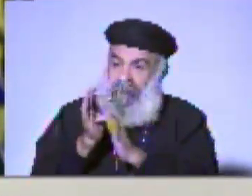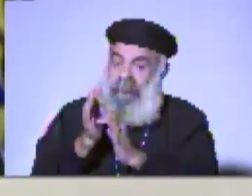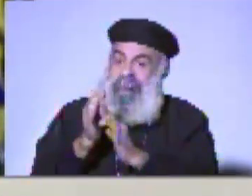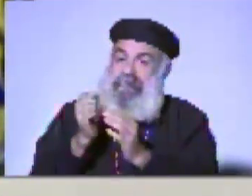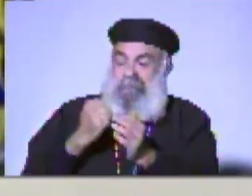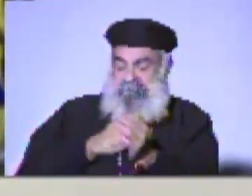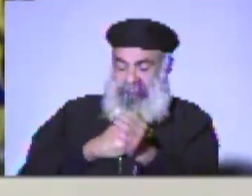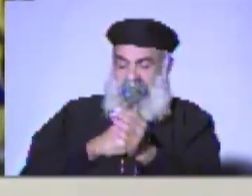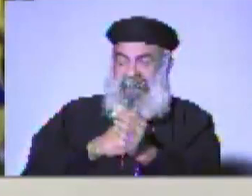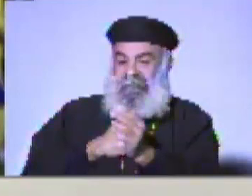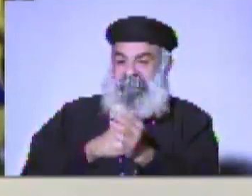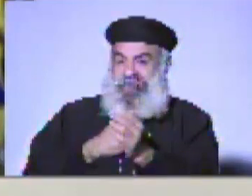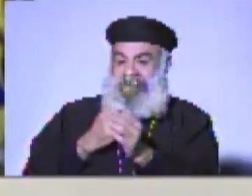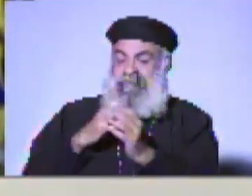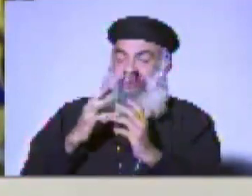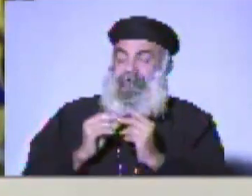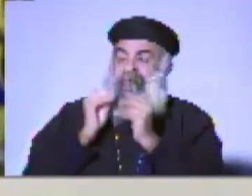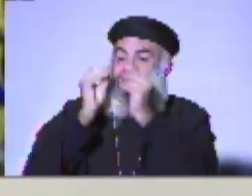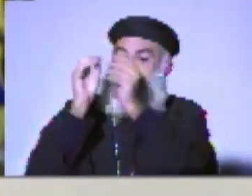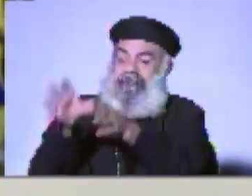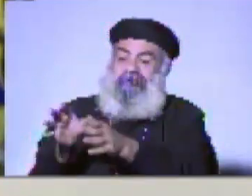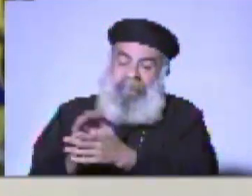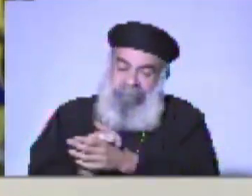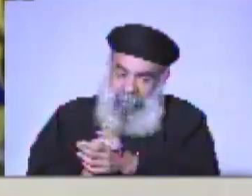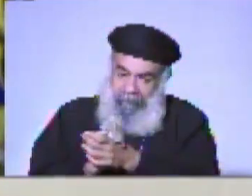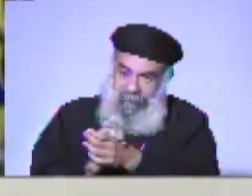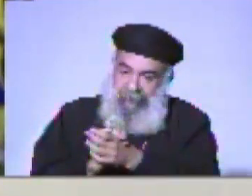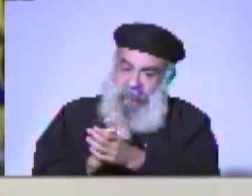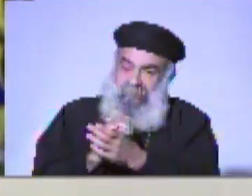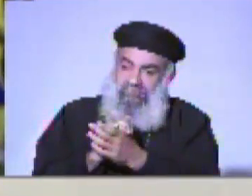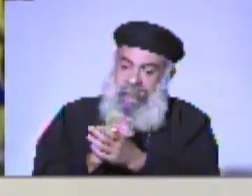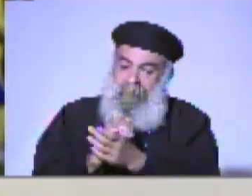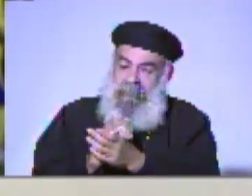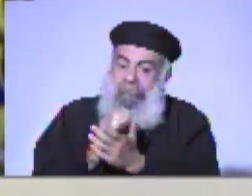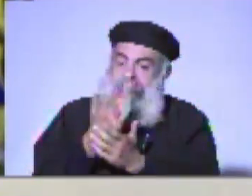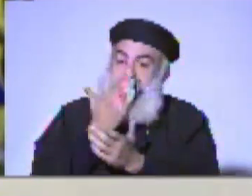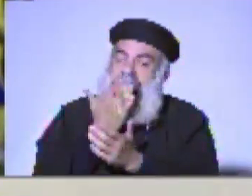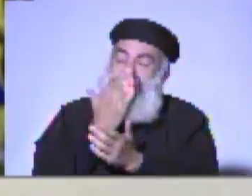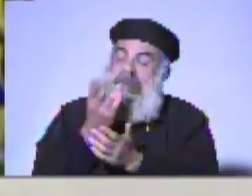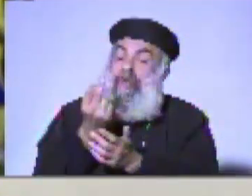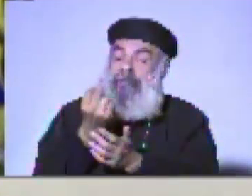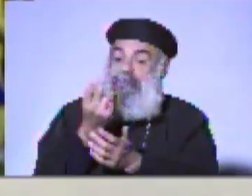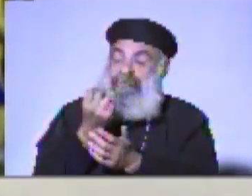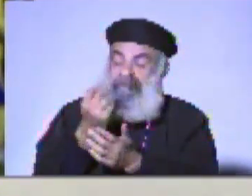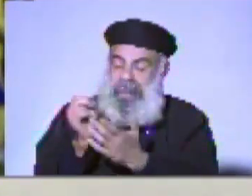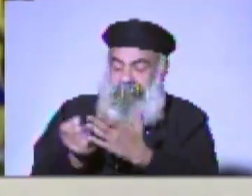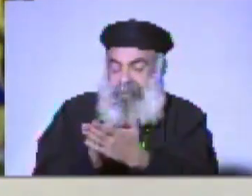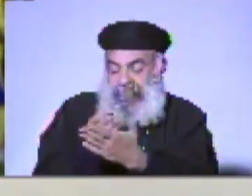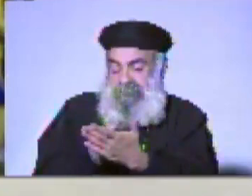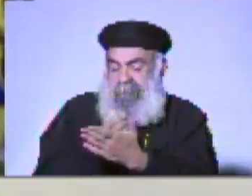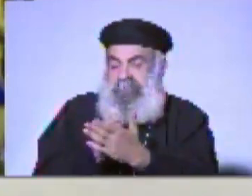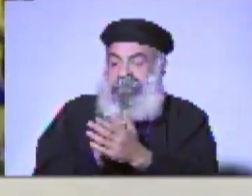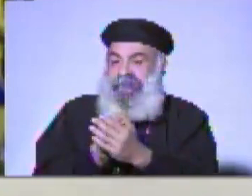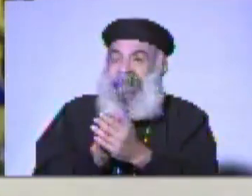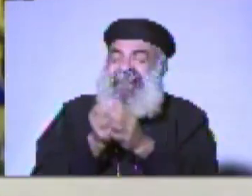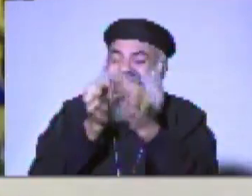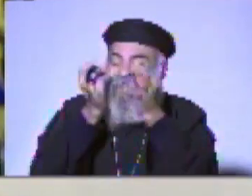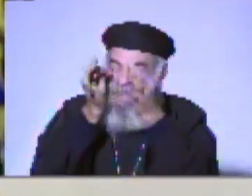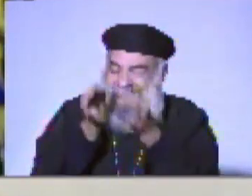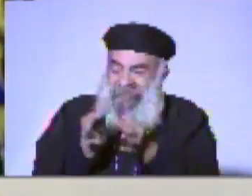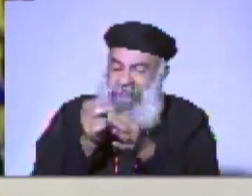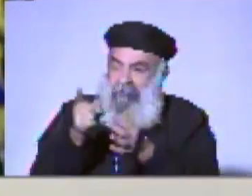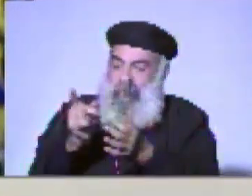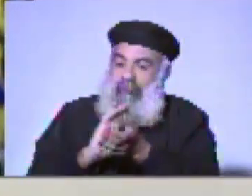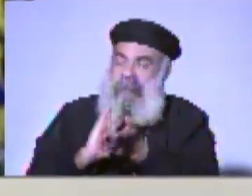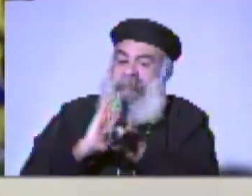بتاعنا يقول معلمنا اثناسيوس رسوله ان هو كان لازم يموت